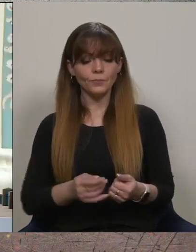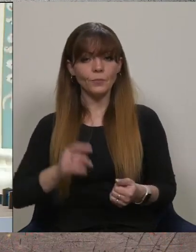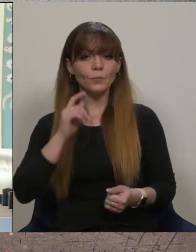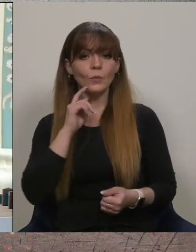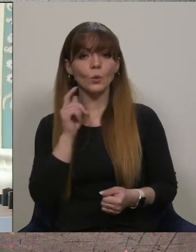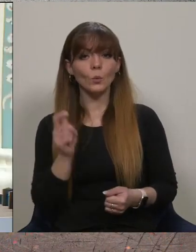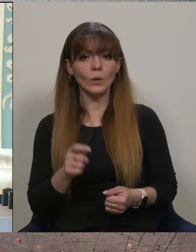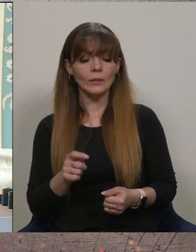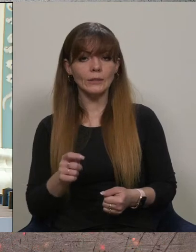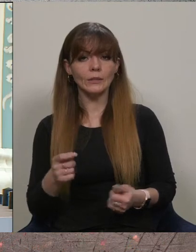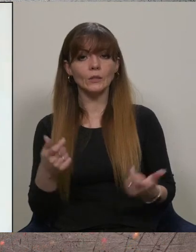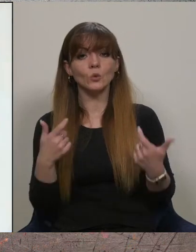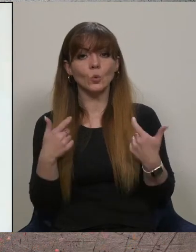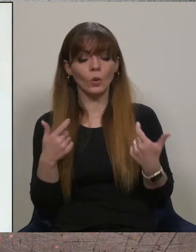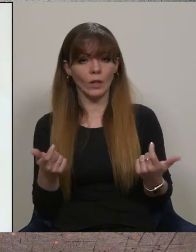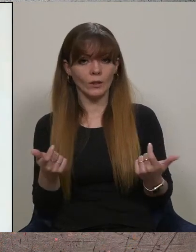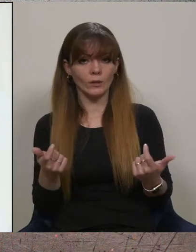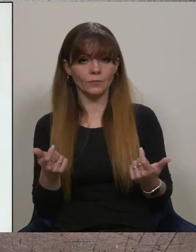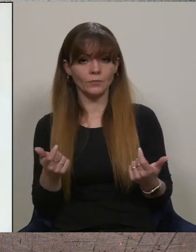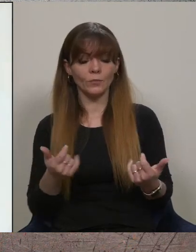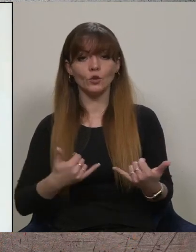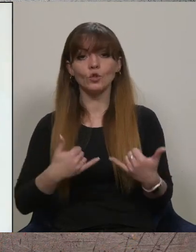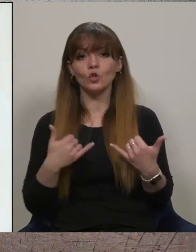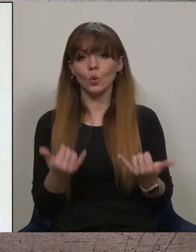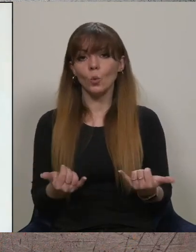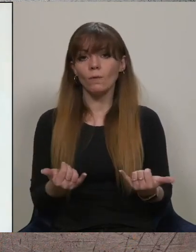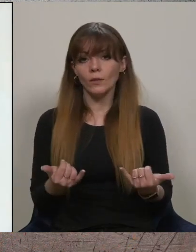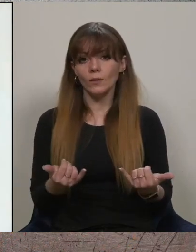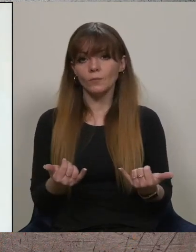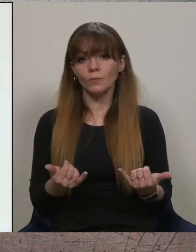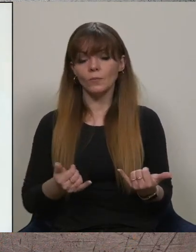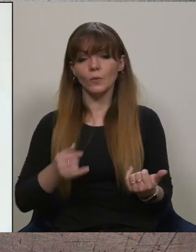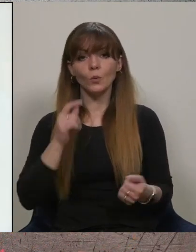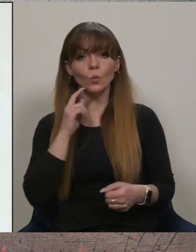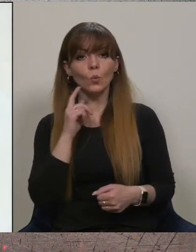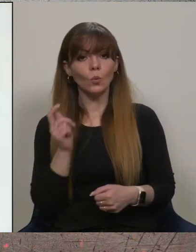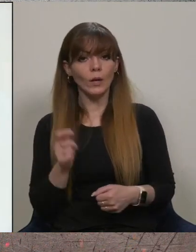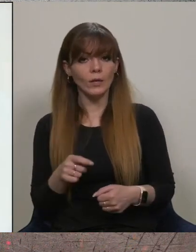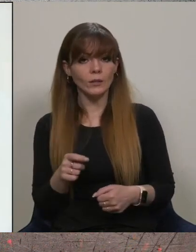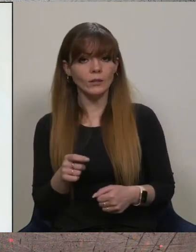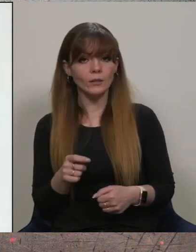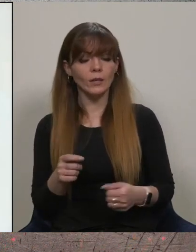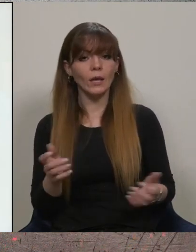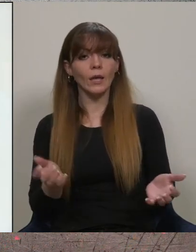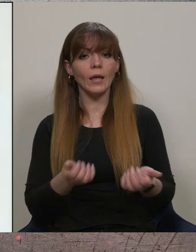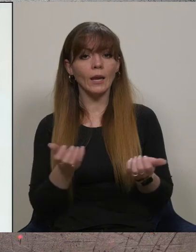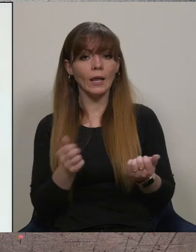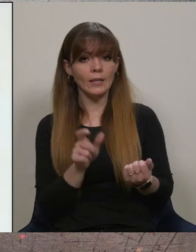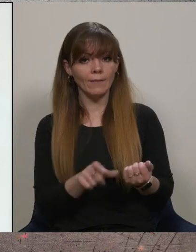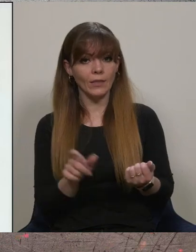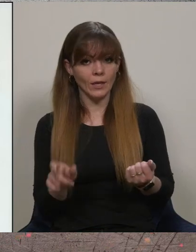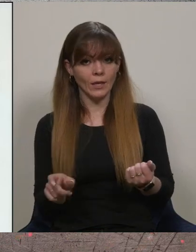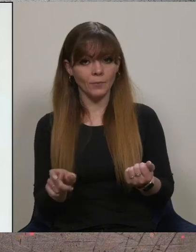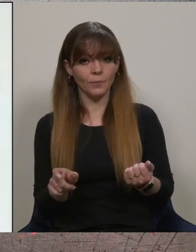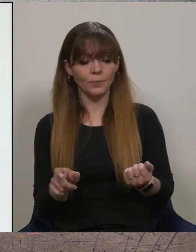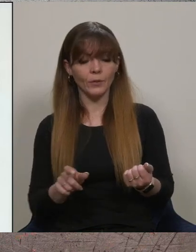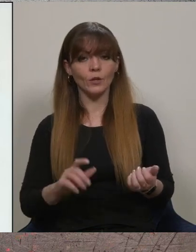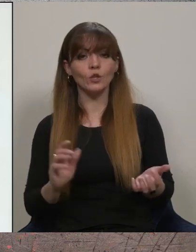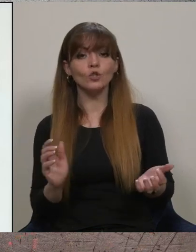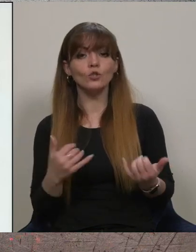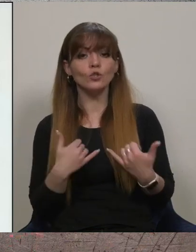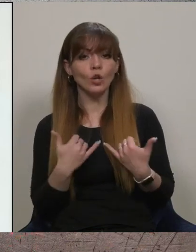українські солдати, шановні українські рятівники,